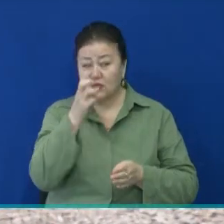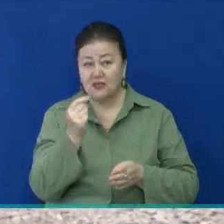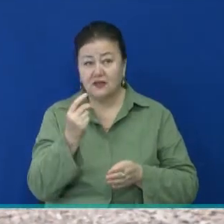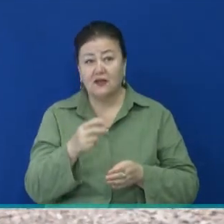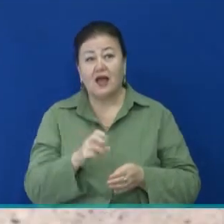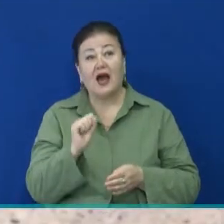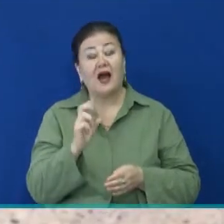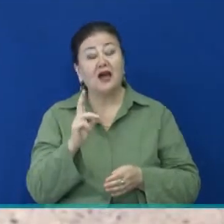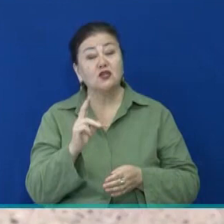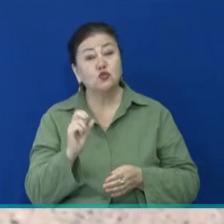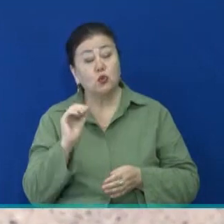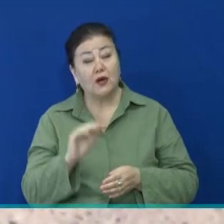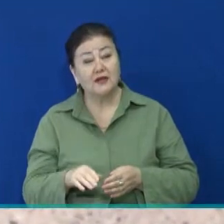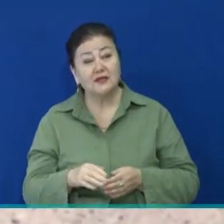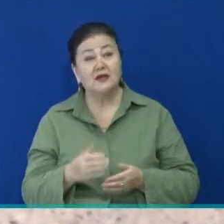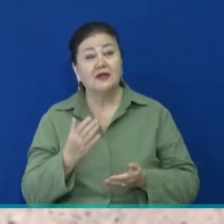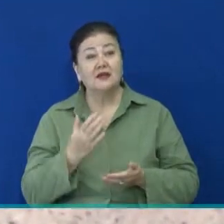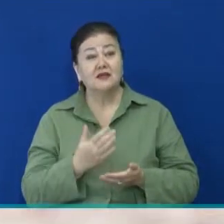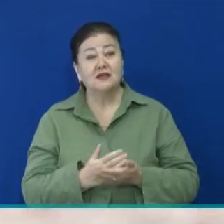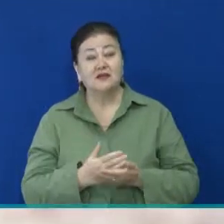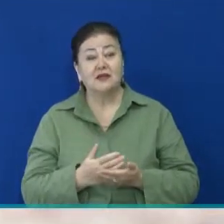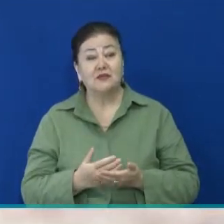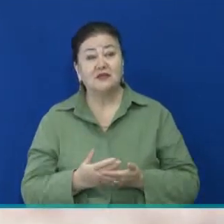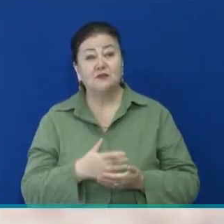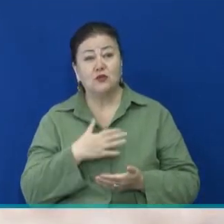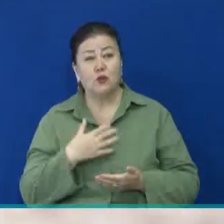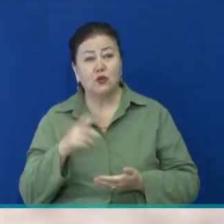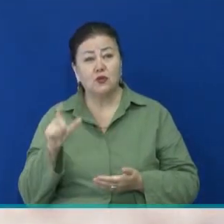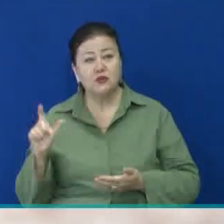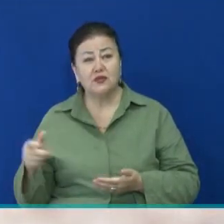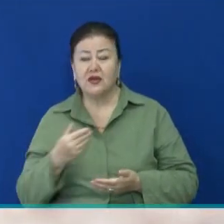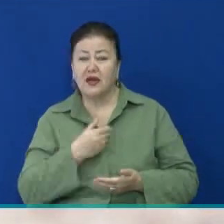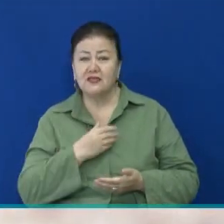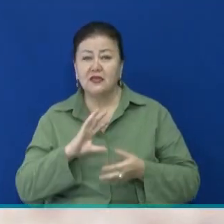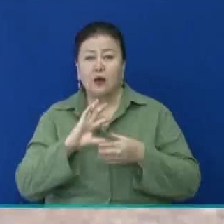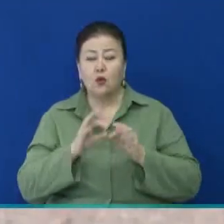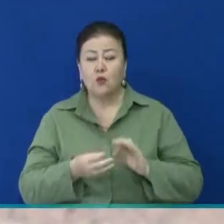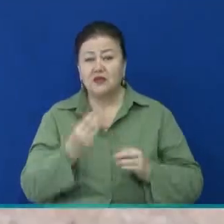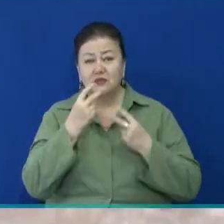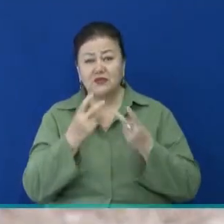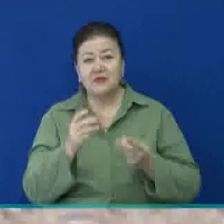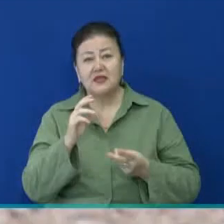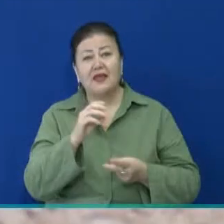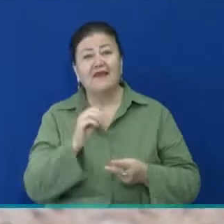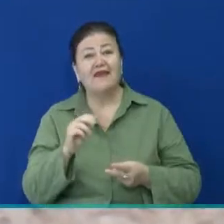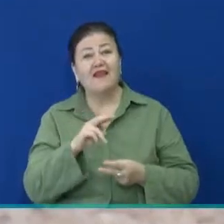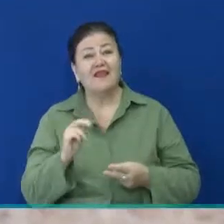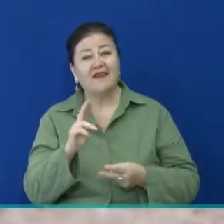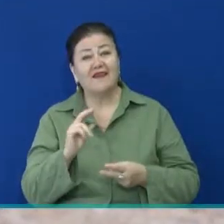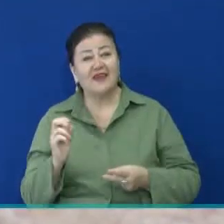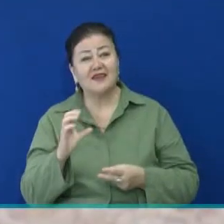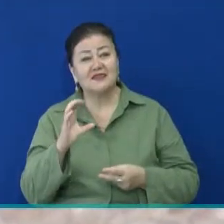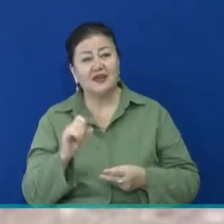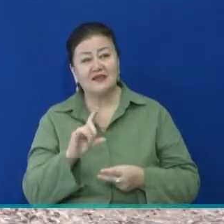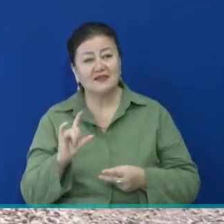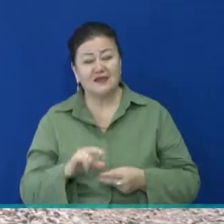места, например, комплекс Еликесазы, которые хотят посетить многие. Однако дорога между городом и районом поизносилась. Недовольные